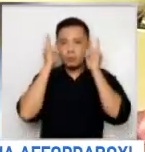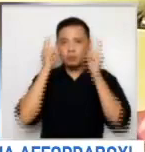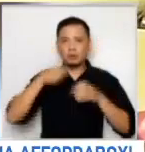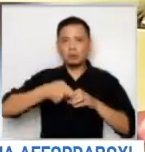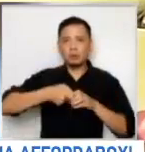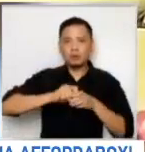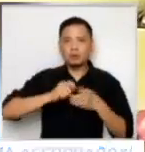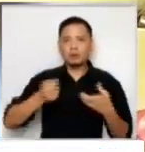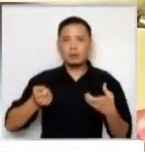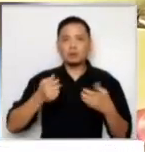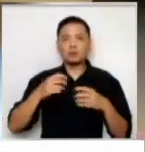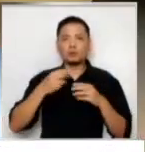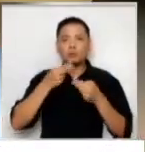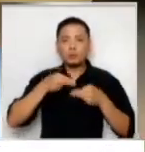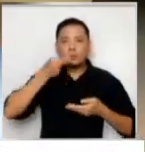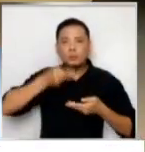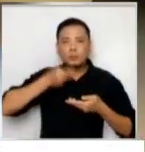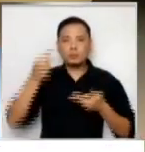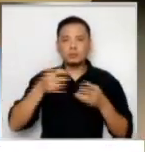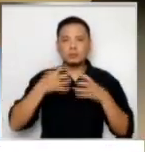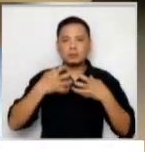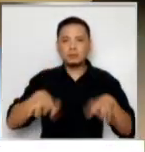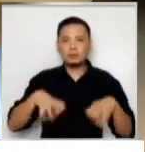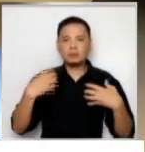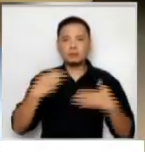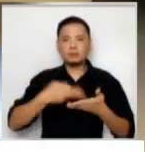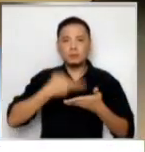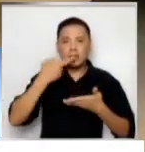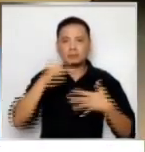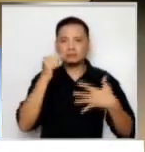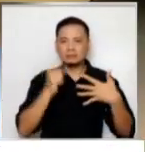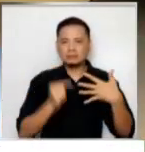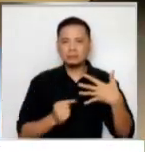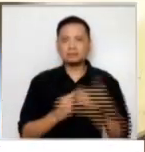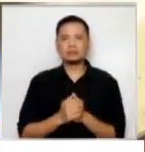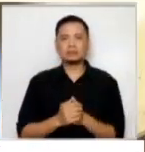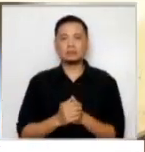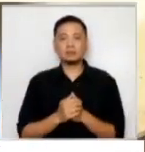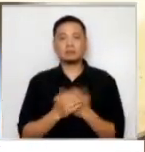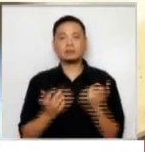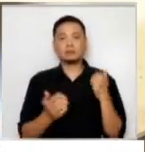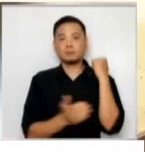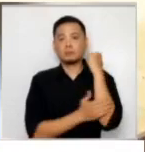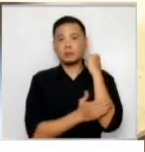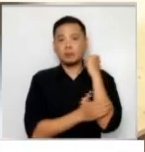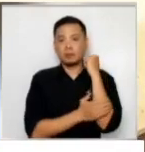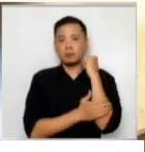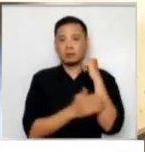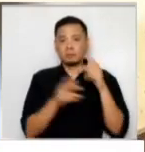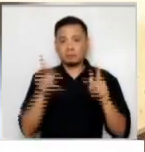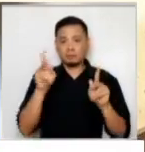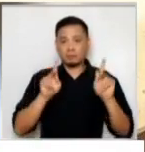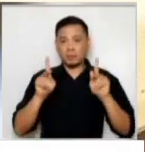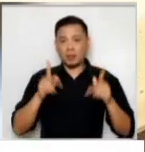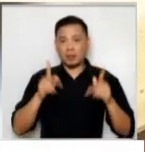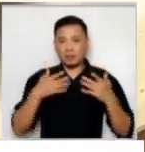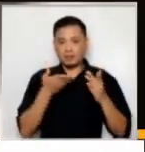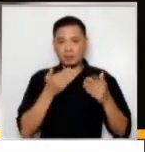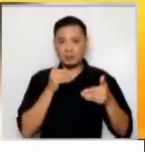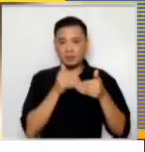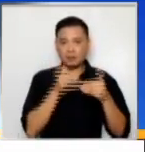itlog, bigas at iba pa. Mga residente lang din daw sa Sampaloc ang kumukuha para sa kanilang agahan, pananghalian at